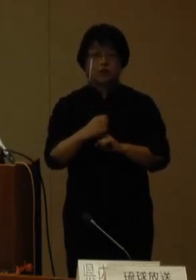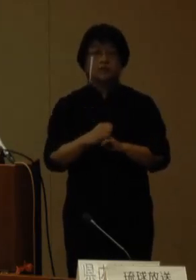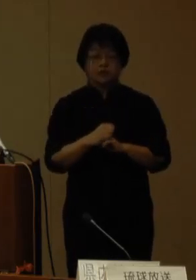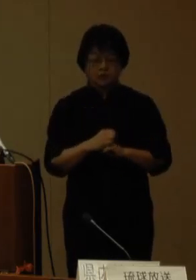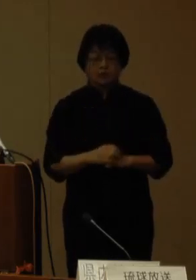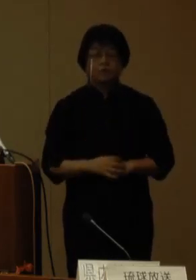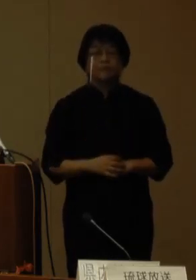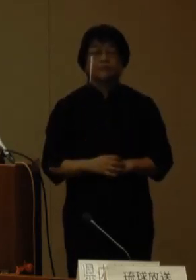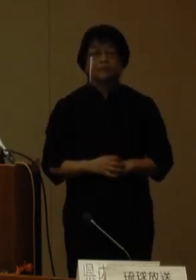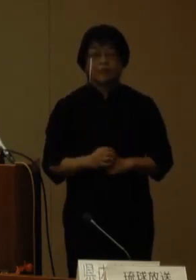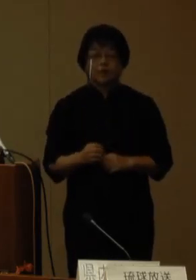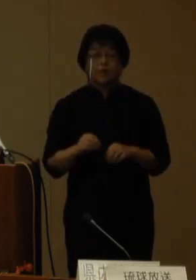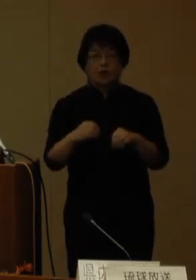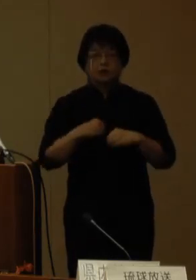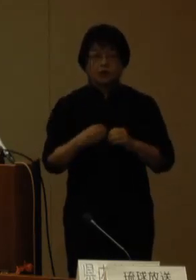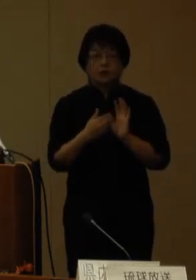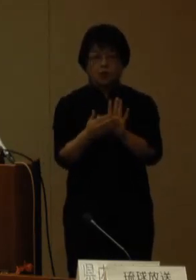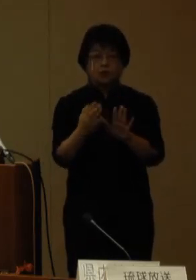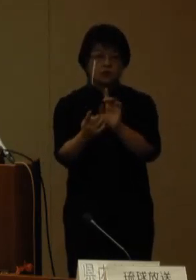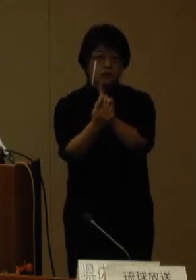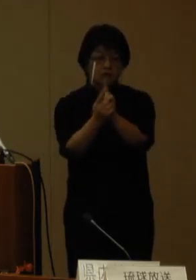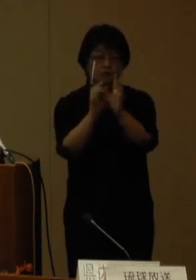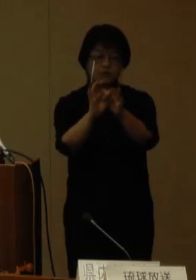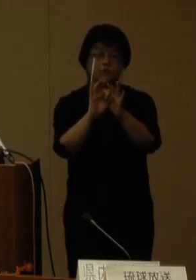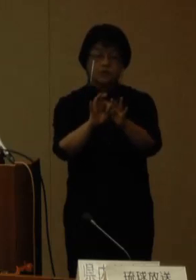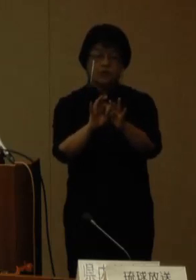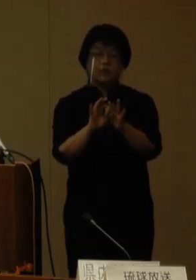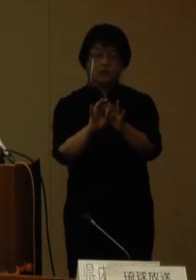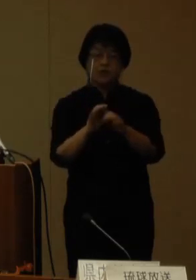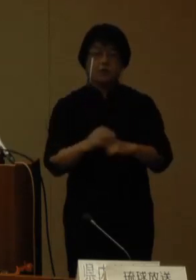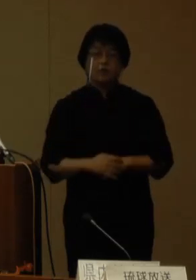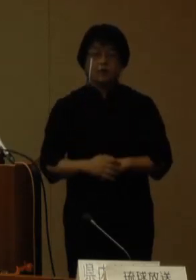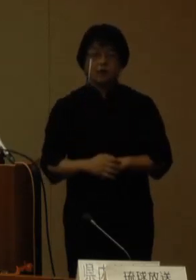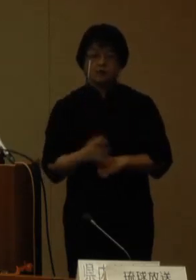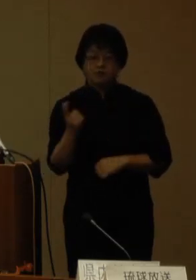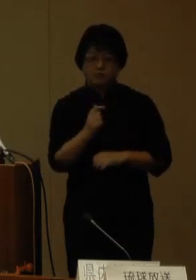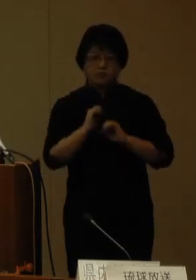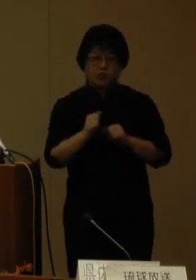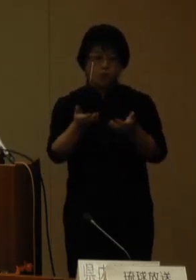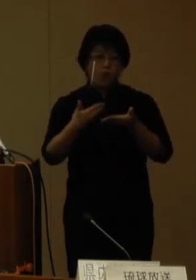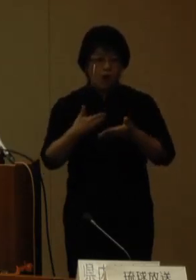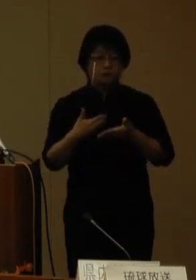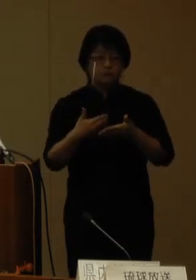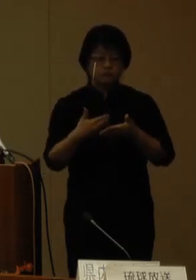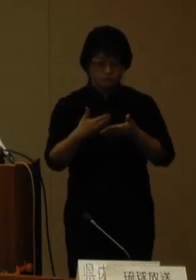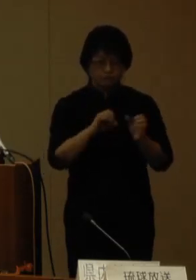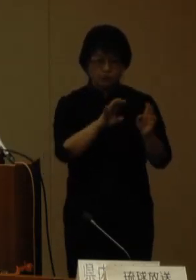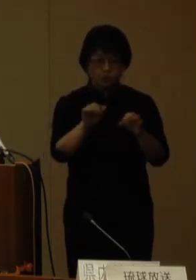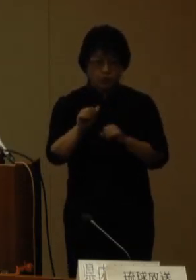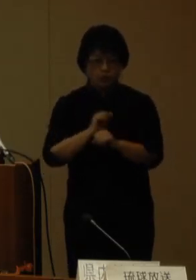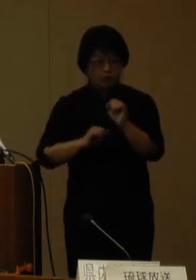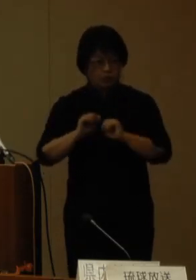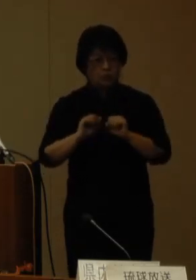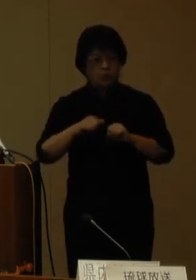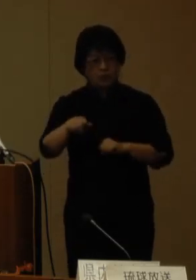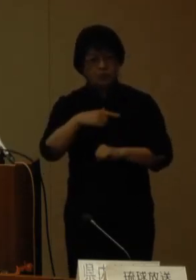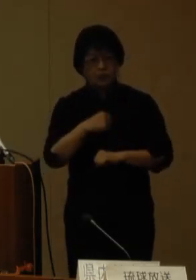ような感染防止対策について、徹底していただきますよう働きかけていきたいと思います。